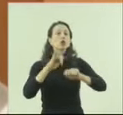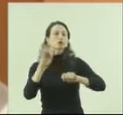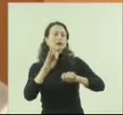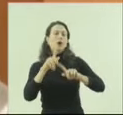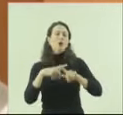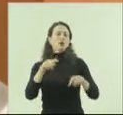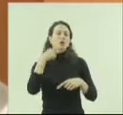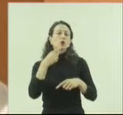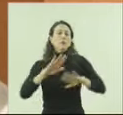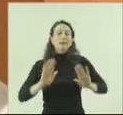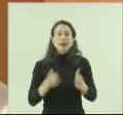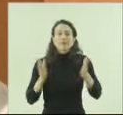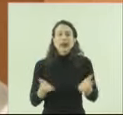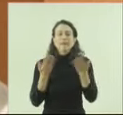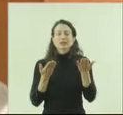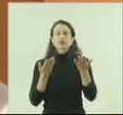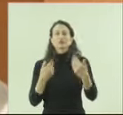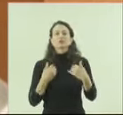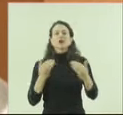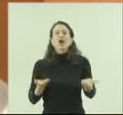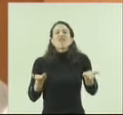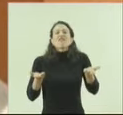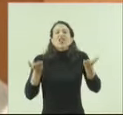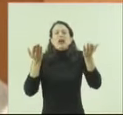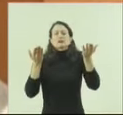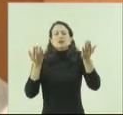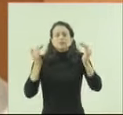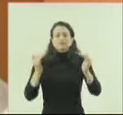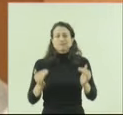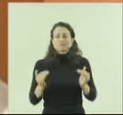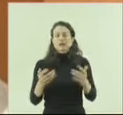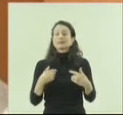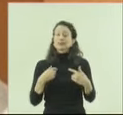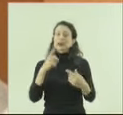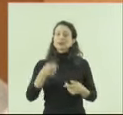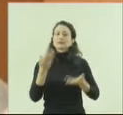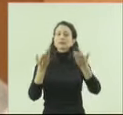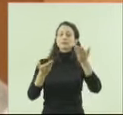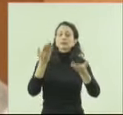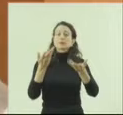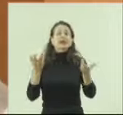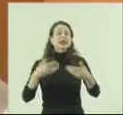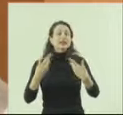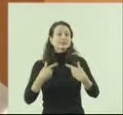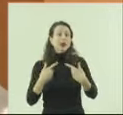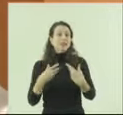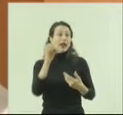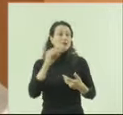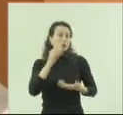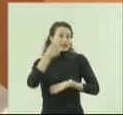за инвации, трябва да обсъдиме къде искаме европейските средства да се насочват.